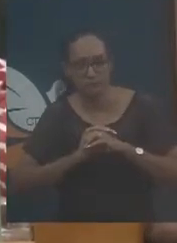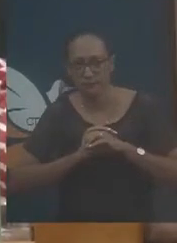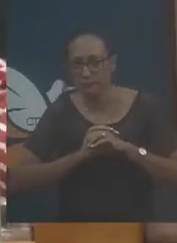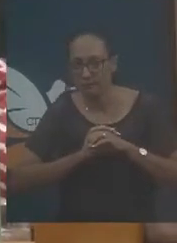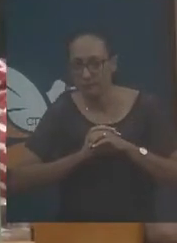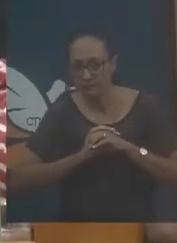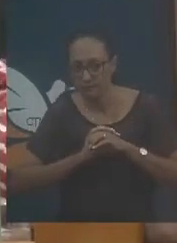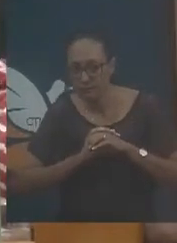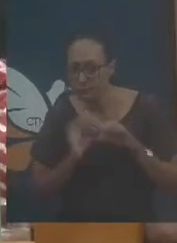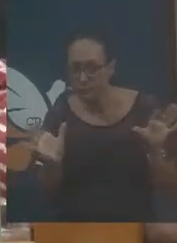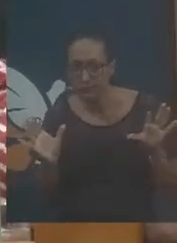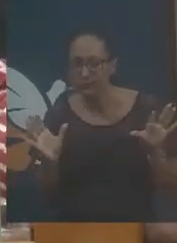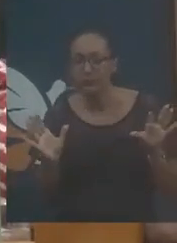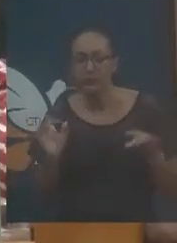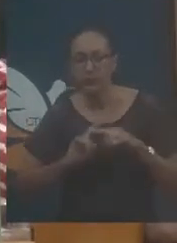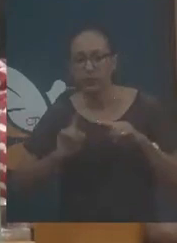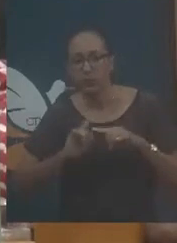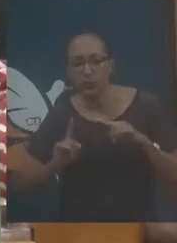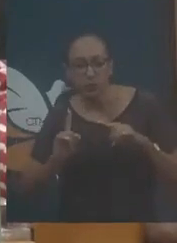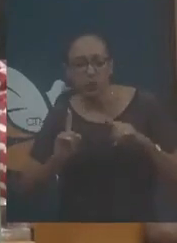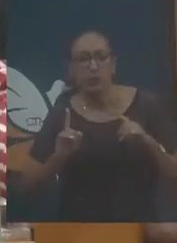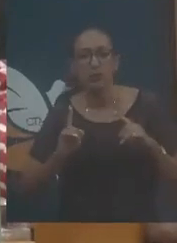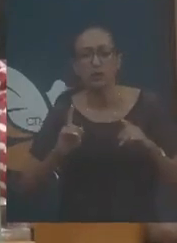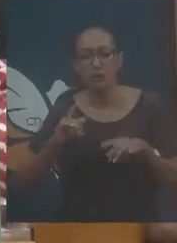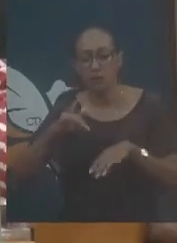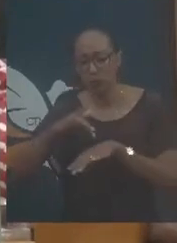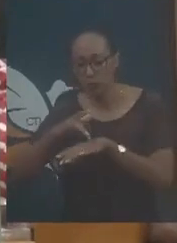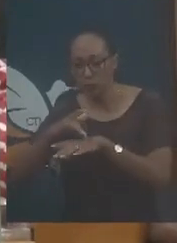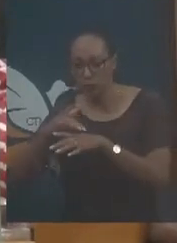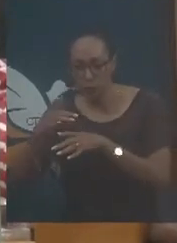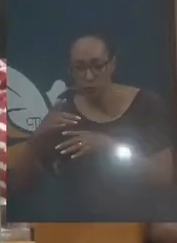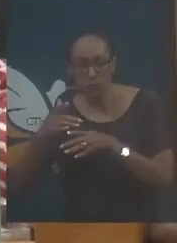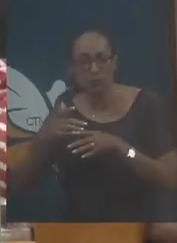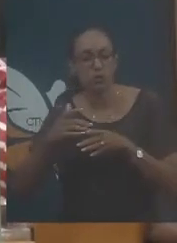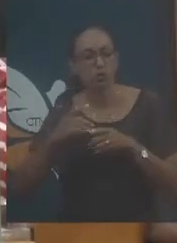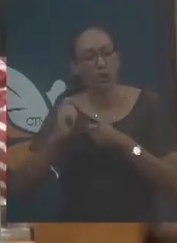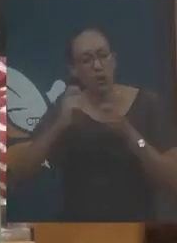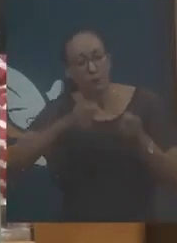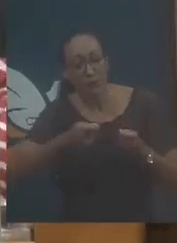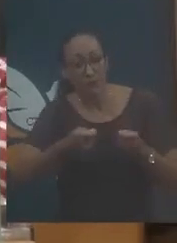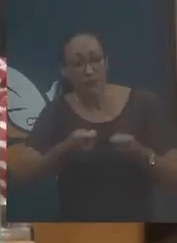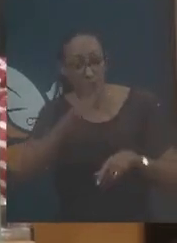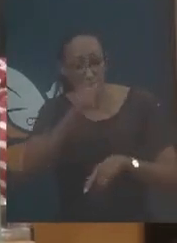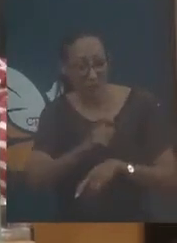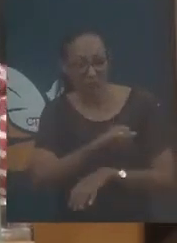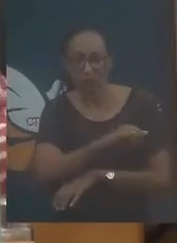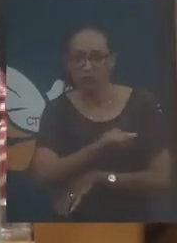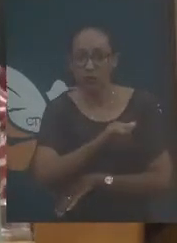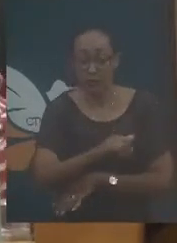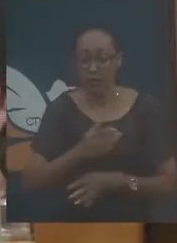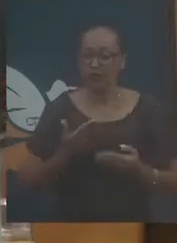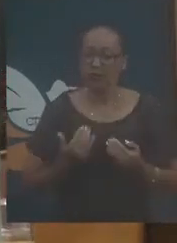des réalisations qu'on leur a confiées n'a démarré. Merci, M. Marissette, ça fait quelques Donc, minutes. j'attends d'avoir du